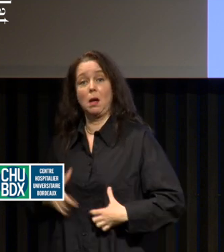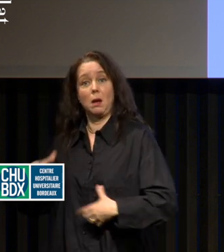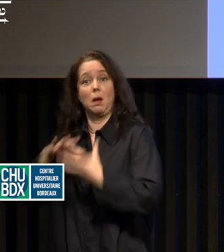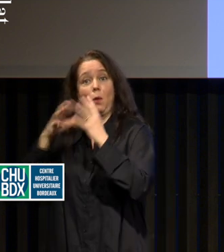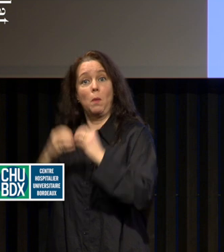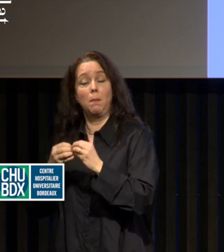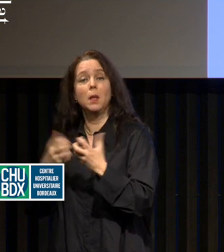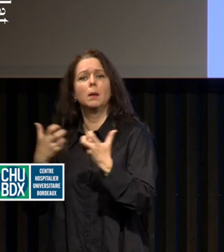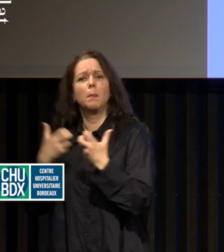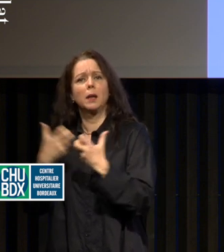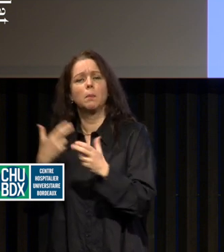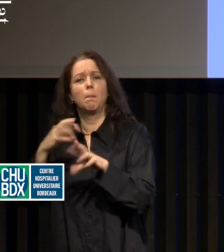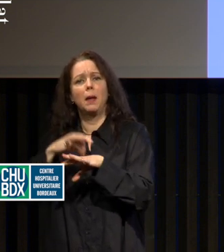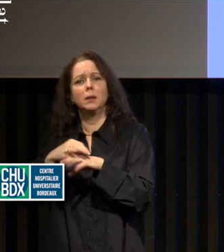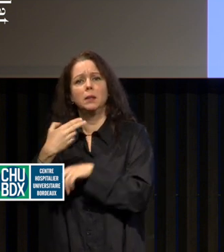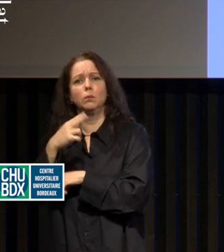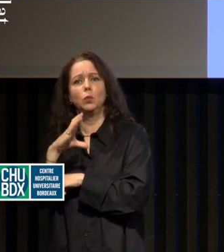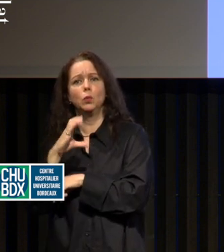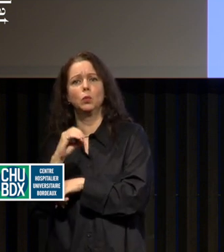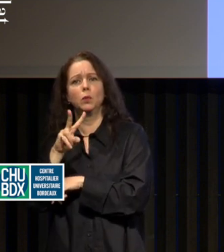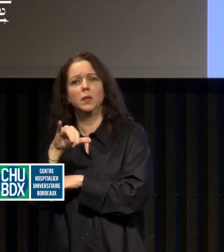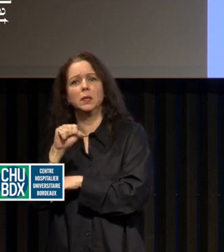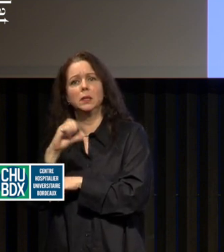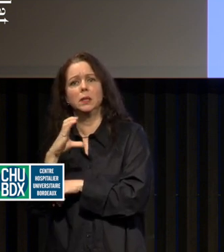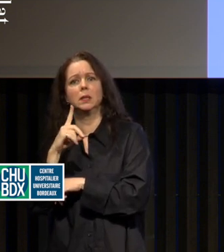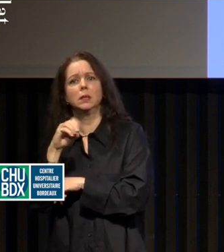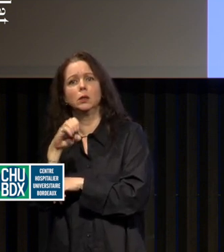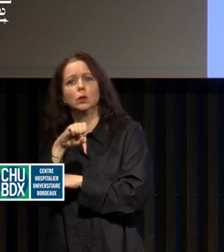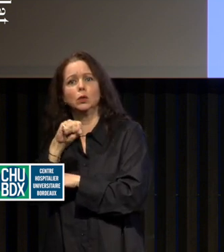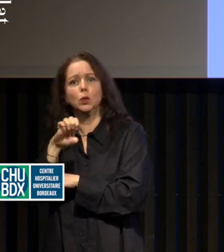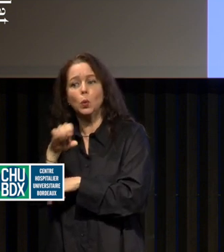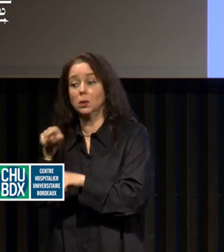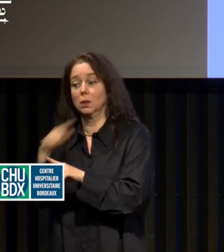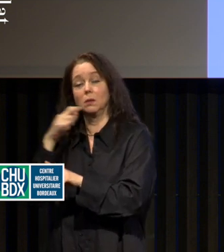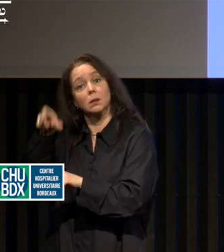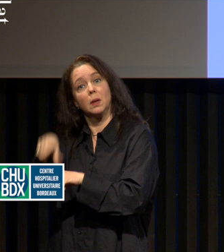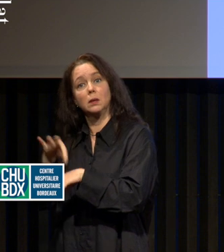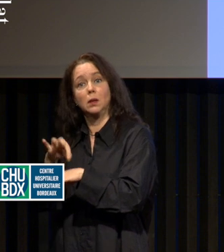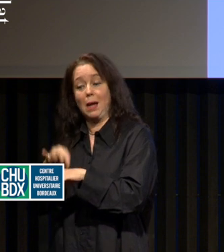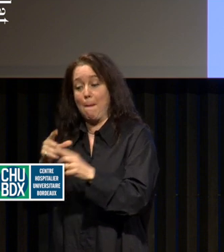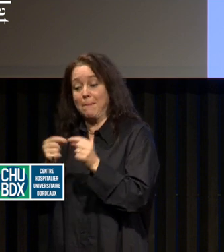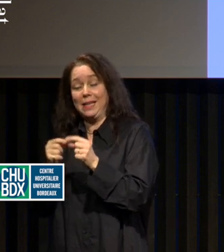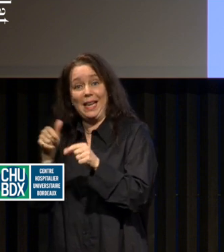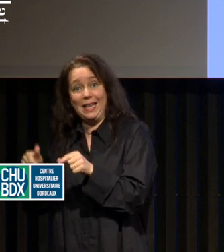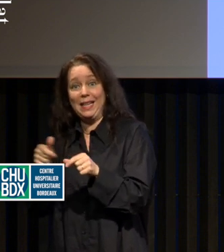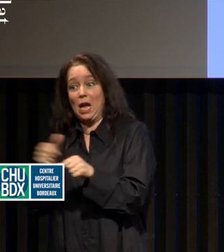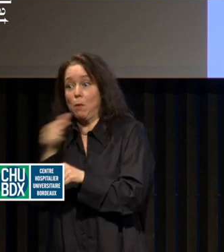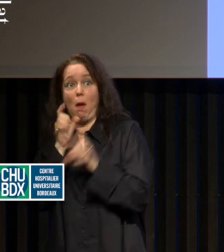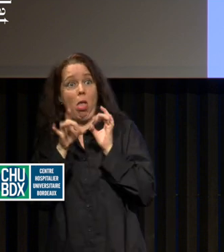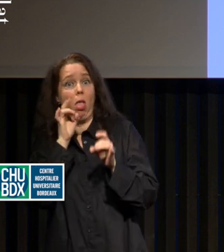mucoviscidose ou des bronchites chroniques, où on va avoir des anomalies du microbiote et on ne va plus pouvoir se débarrasser de certaines bactéries qui, elles, sont nocives pour